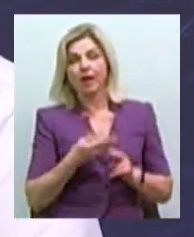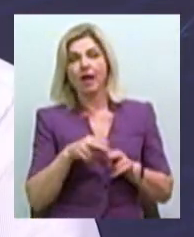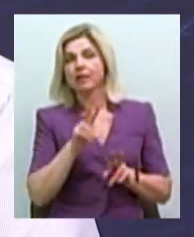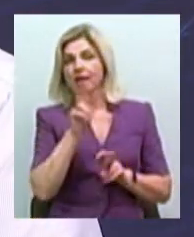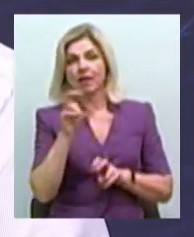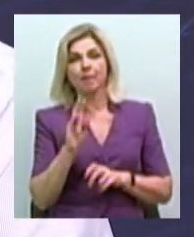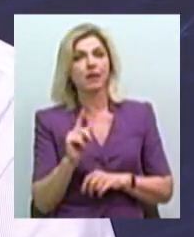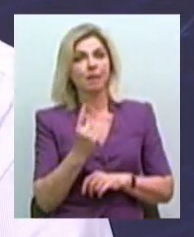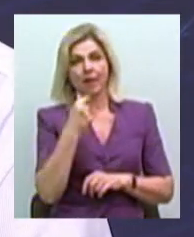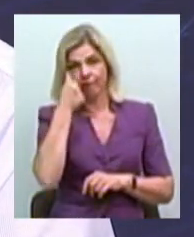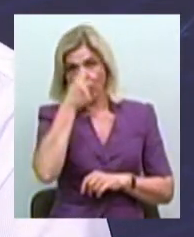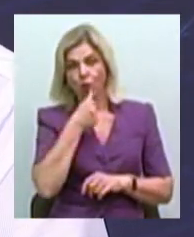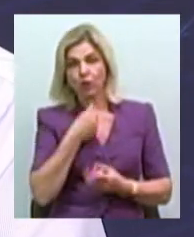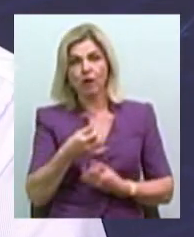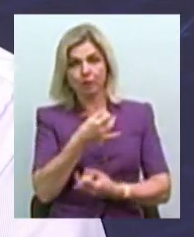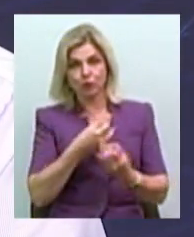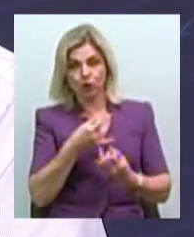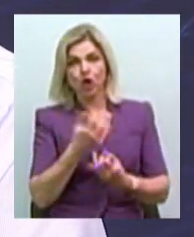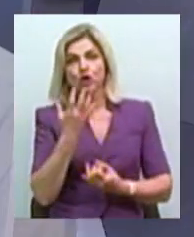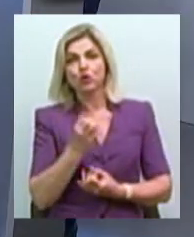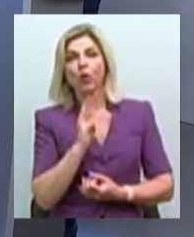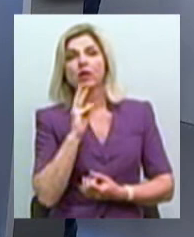год обсуждается. Еще 3 года назад